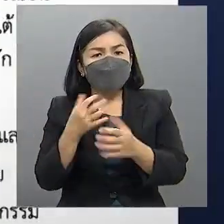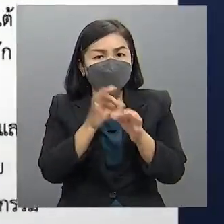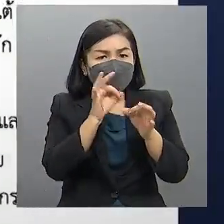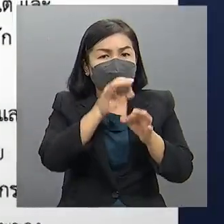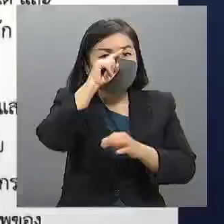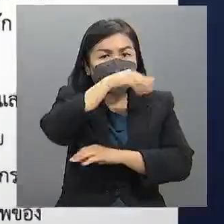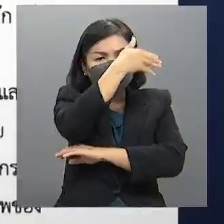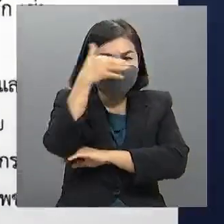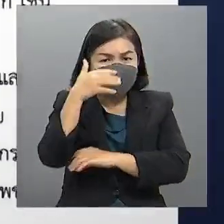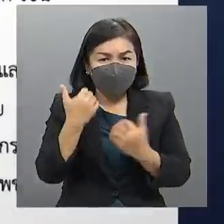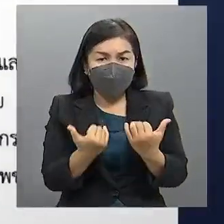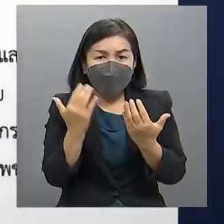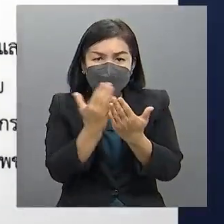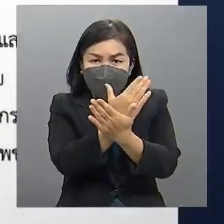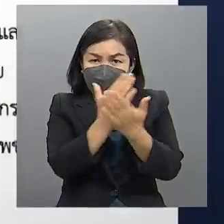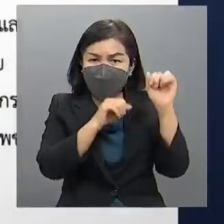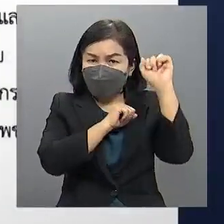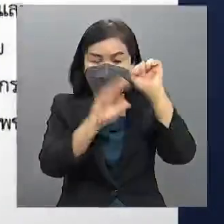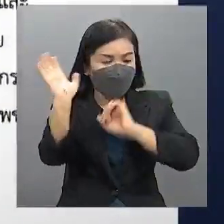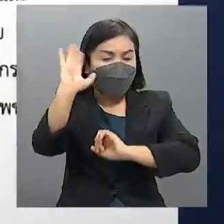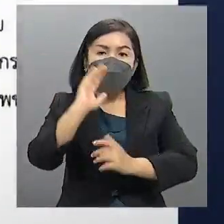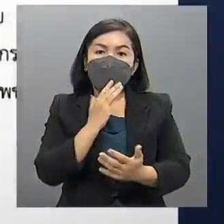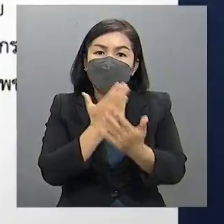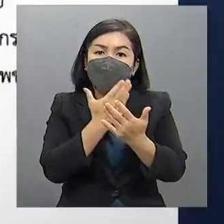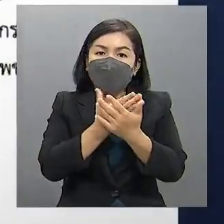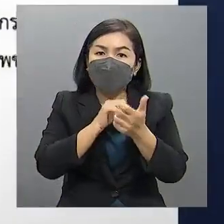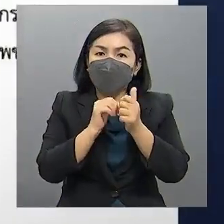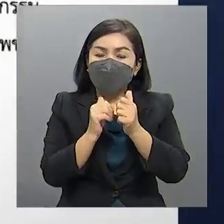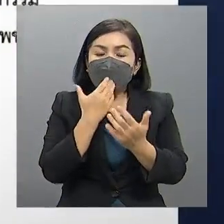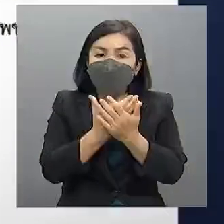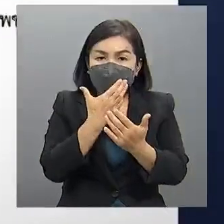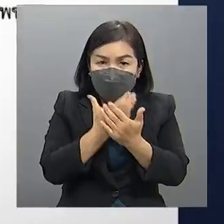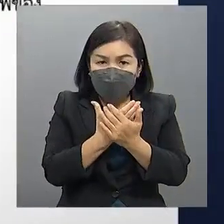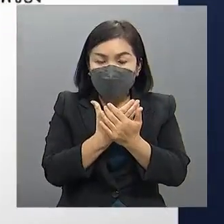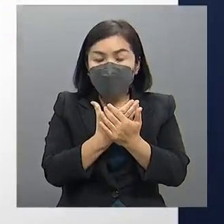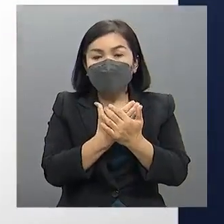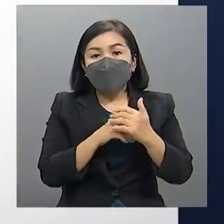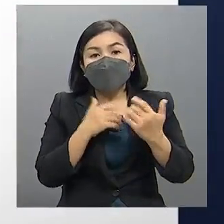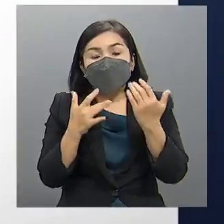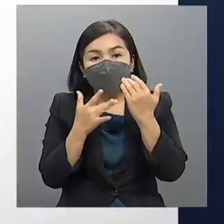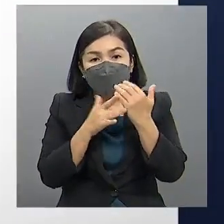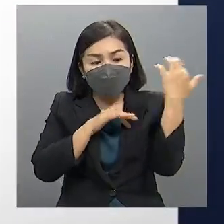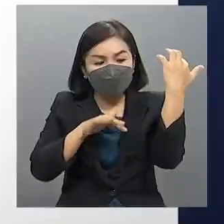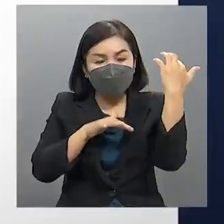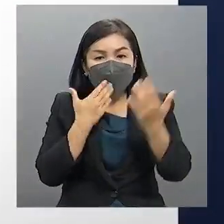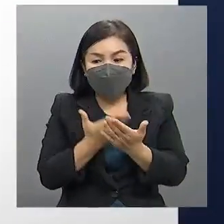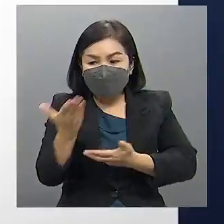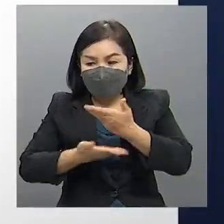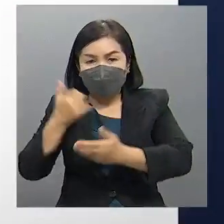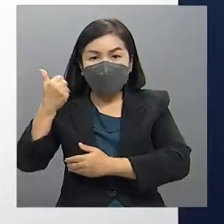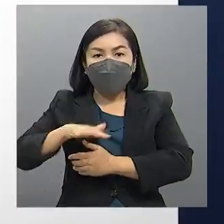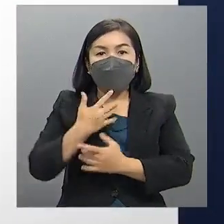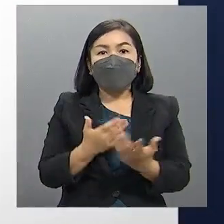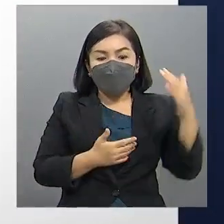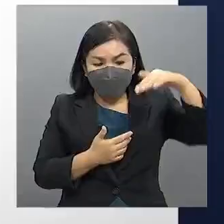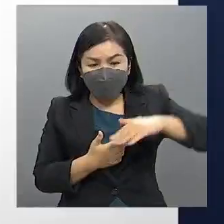การแตะเบรกประกาศไม่สนับสนุนให้ใช้สินทรัพย์ Digitalมาชำระค่าสินค้าและบริการโดยจะมาว่ามีความพันผลสูงเสี่ยงถูกโจรกรรม